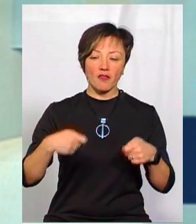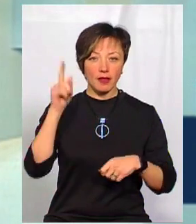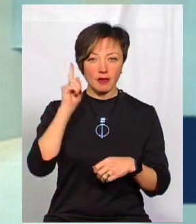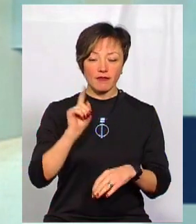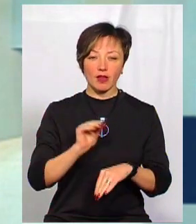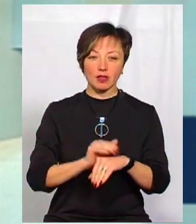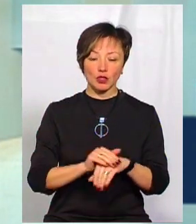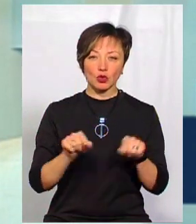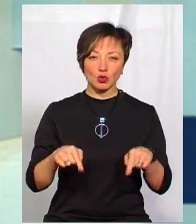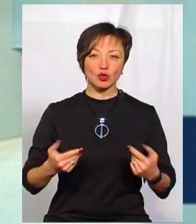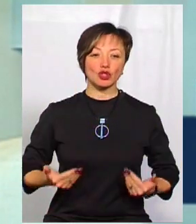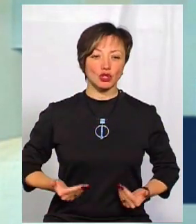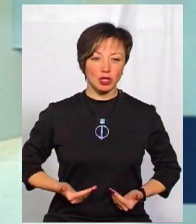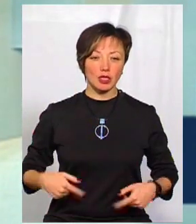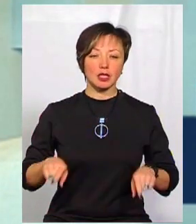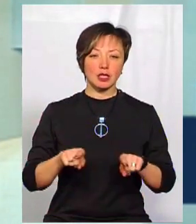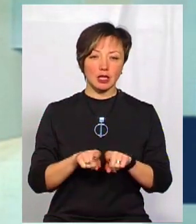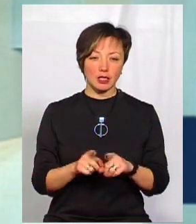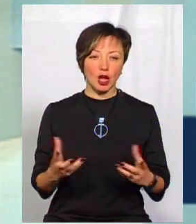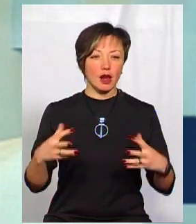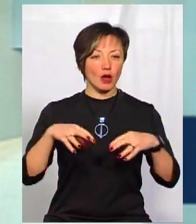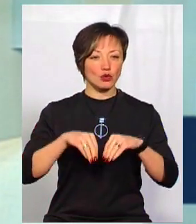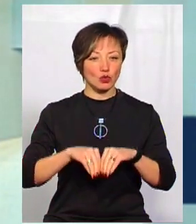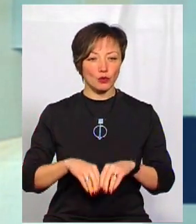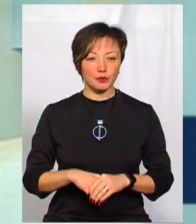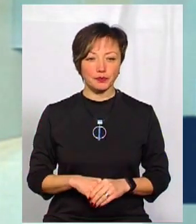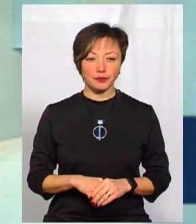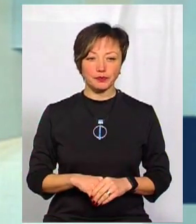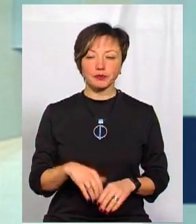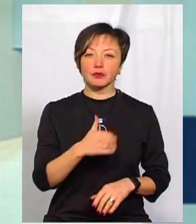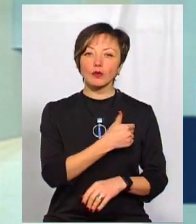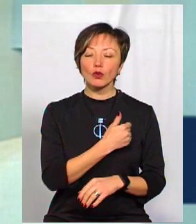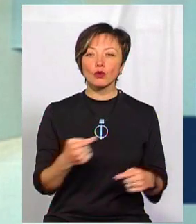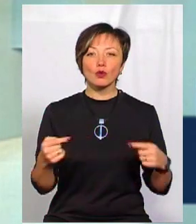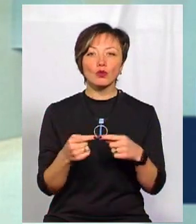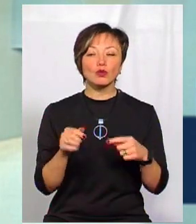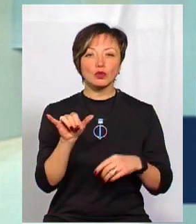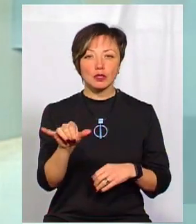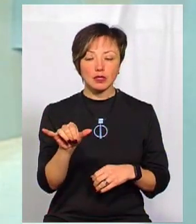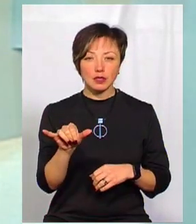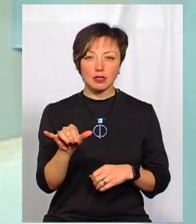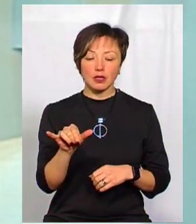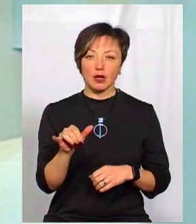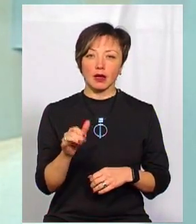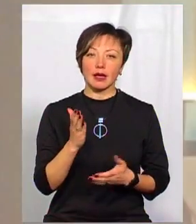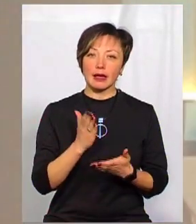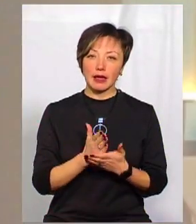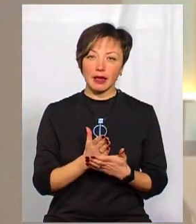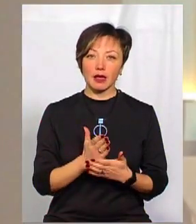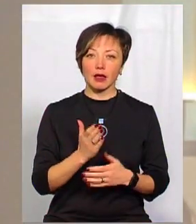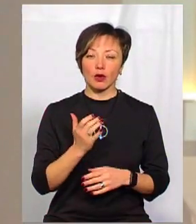і фактично вони тут і жили теж всі разом. Хочу дещо уточнити. У нас є